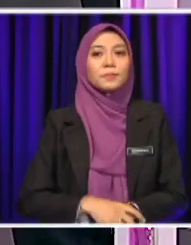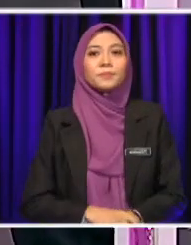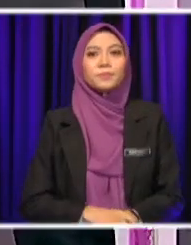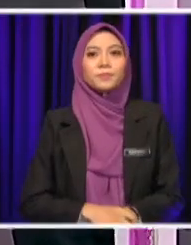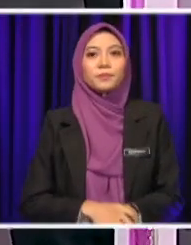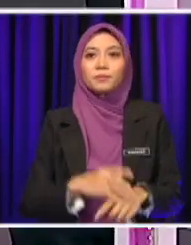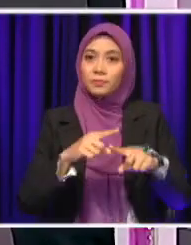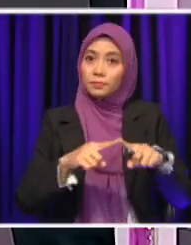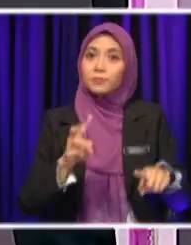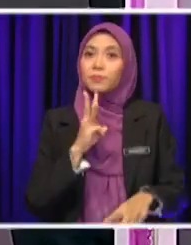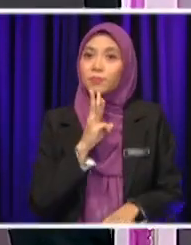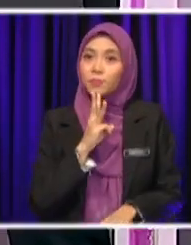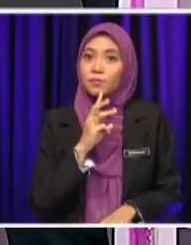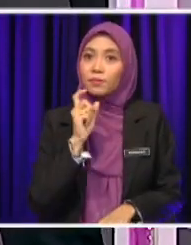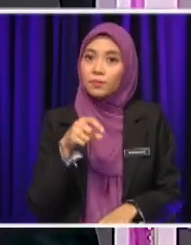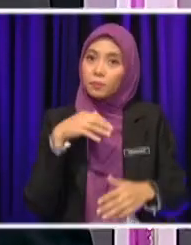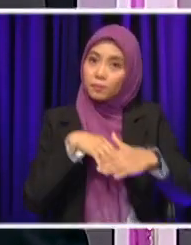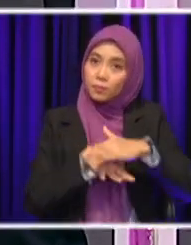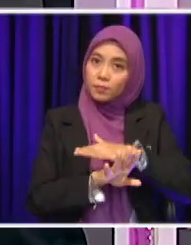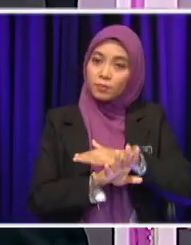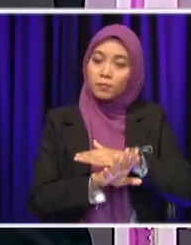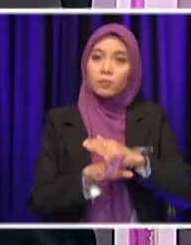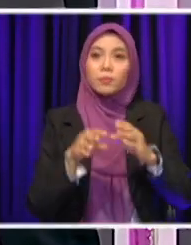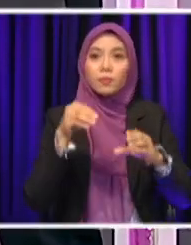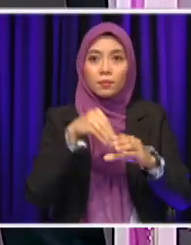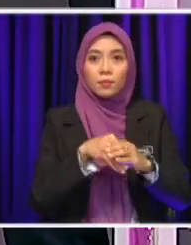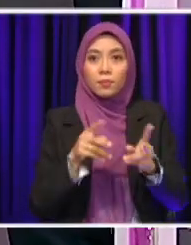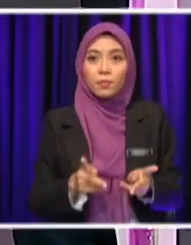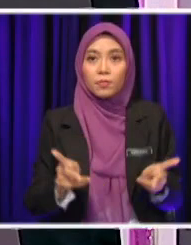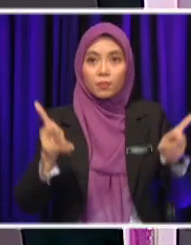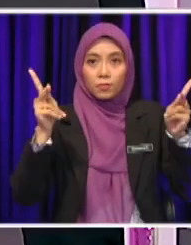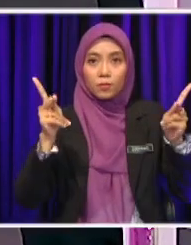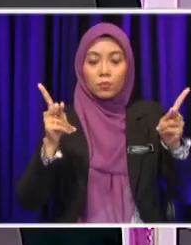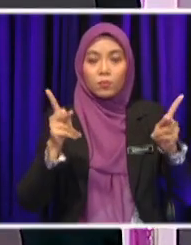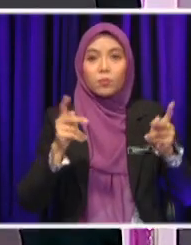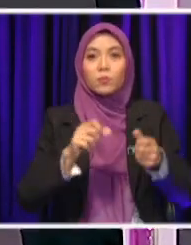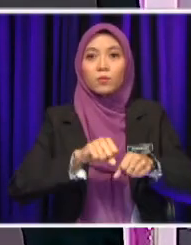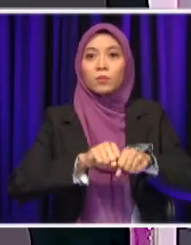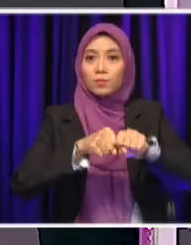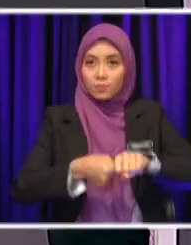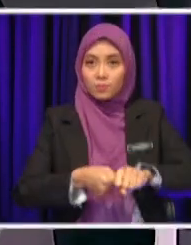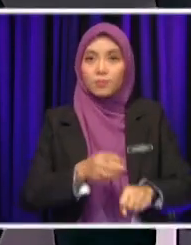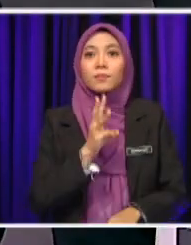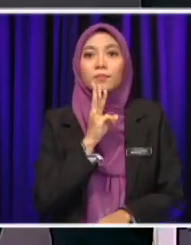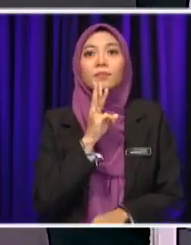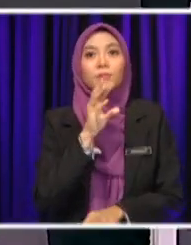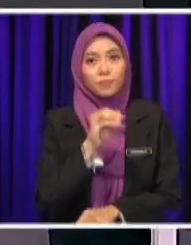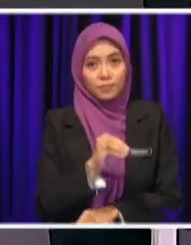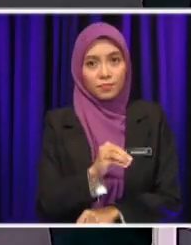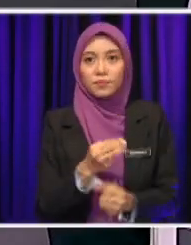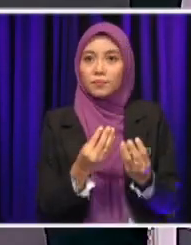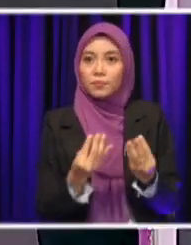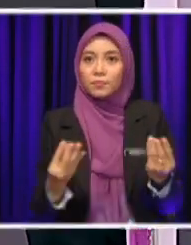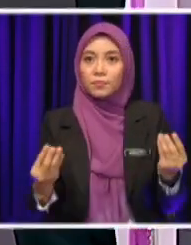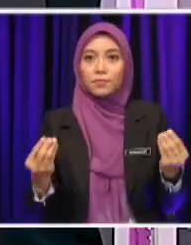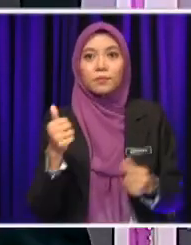air ni kita nak masukkan ke dalam pasu tersebut supaya dia menjadi lembap. Jadi kita tengok, kalau kita tengok kat sini